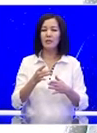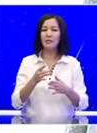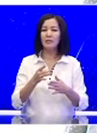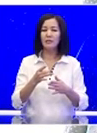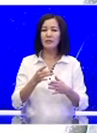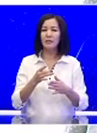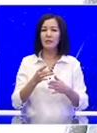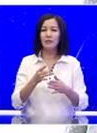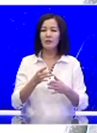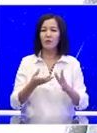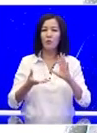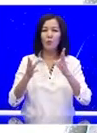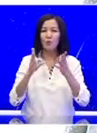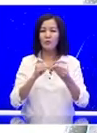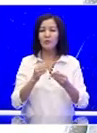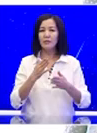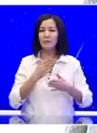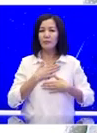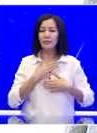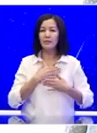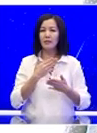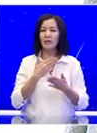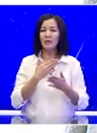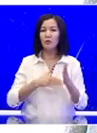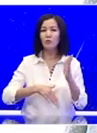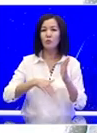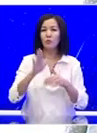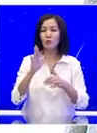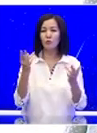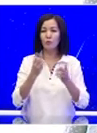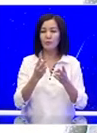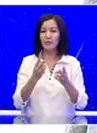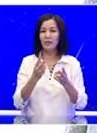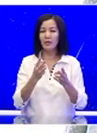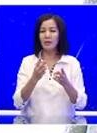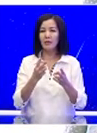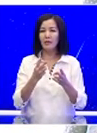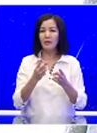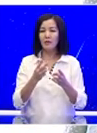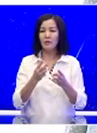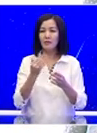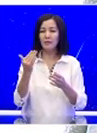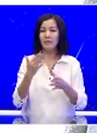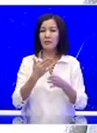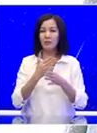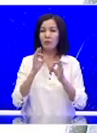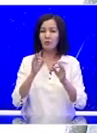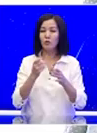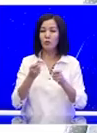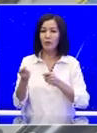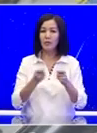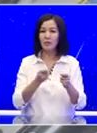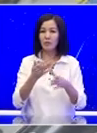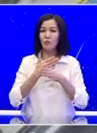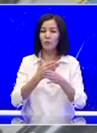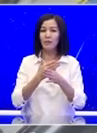тырысамыз. Біздің мақсатымыз сіз біздің алдымызға қоятын өте жоғары. Сондықтан осының бәрі сіздің басшылығыңыздың арқасында